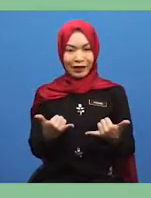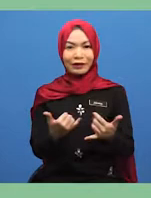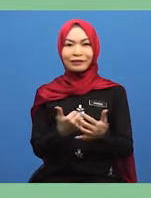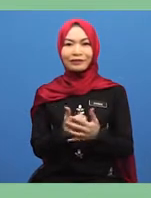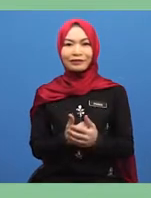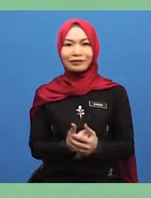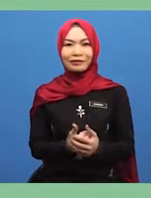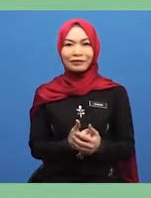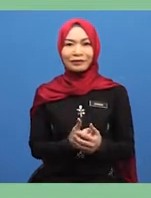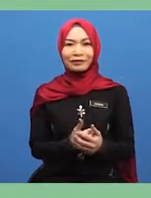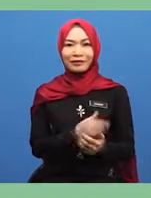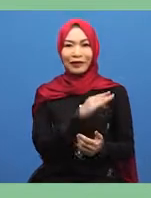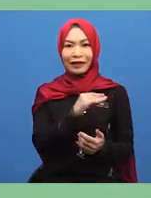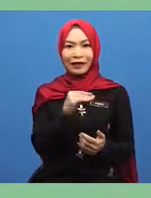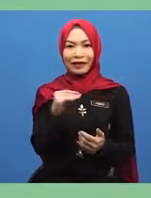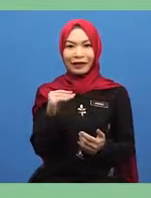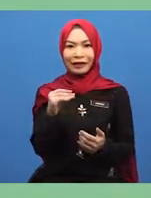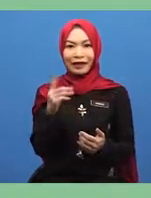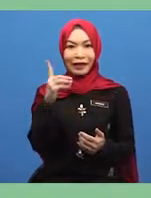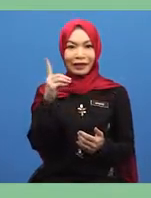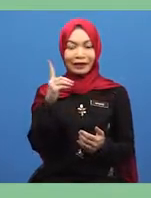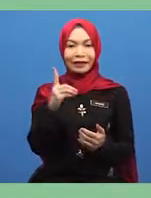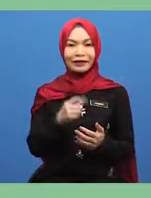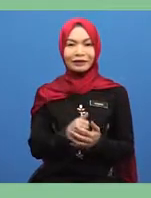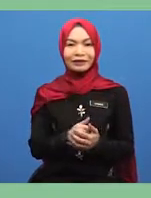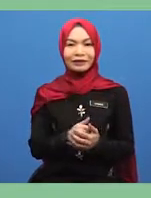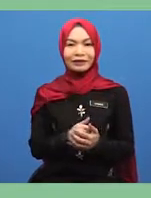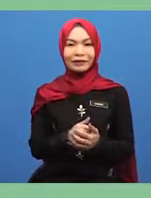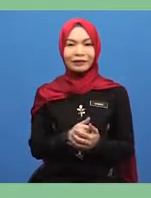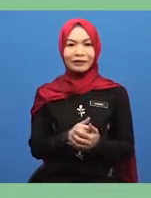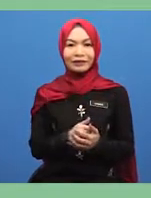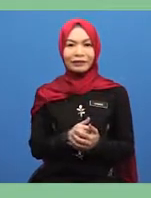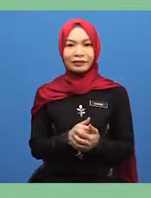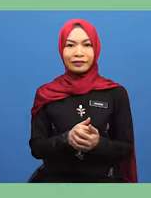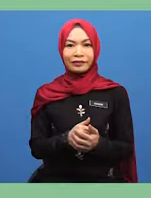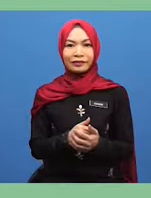D. Pertukaran antara dua mata wang asing.